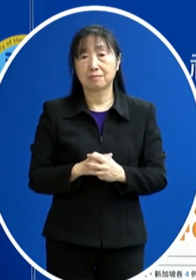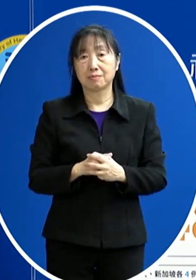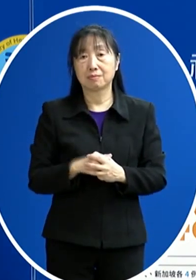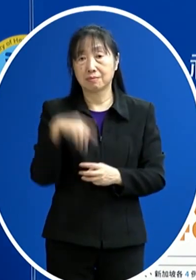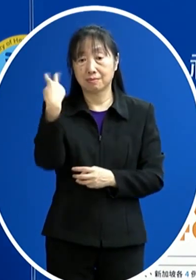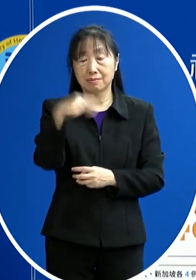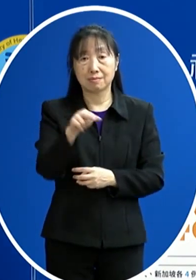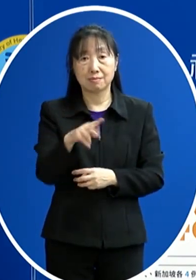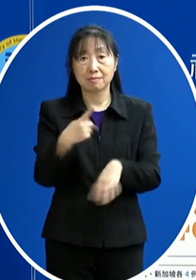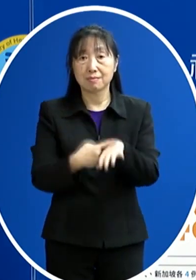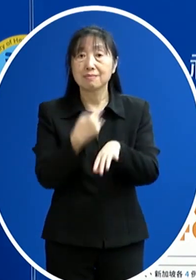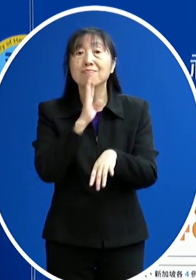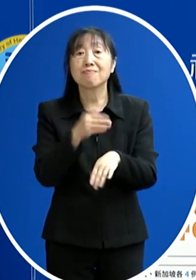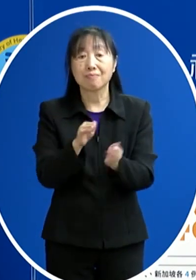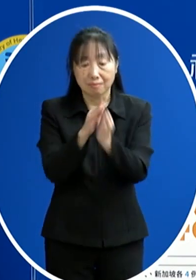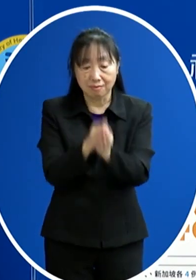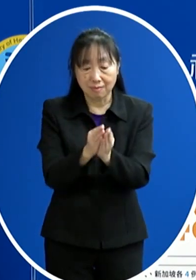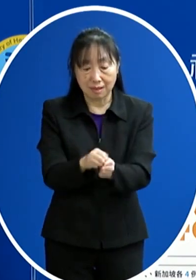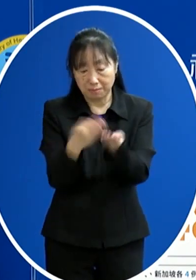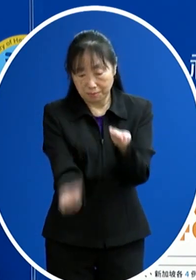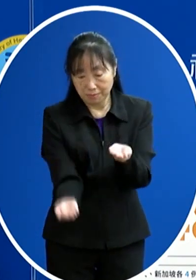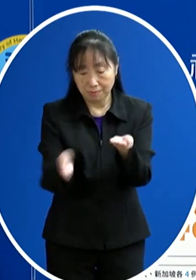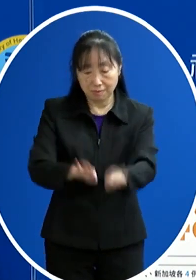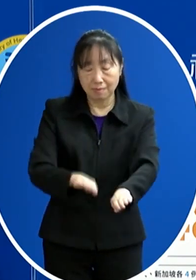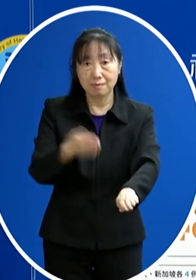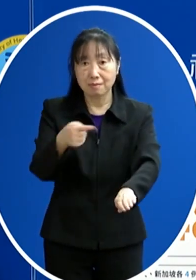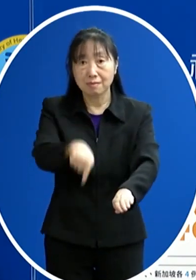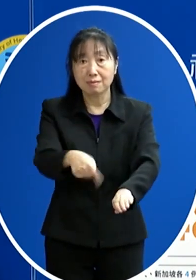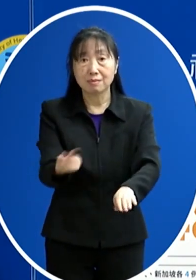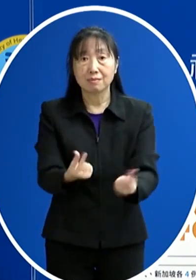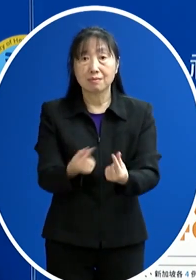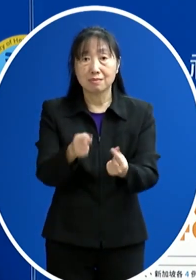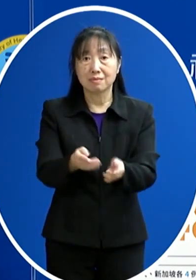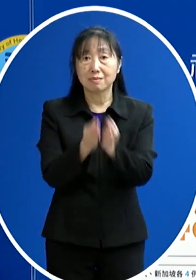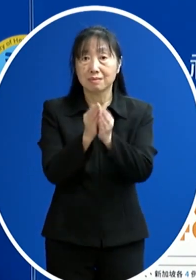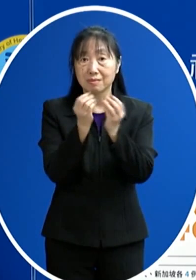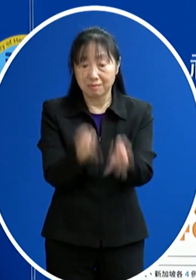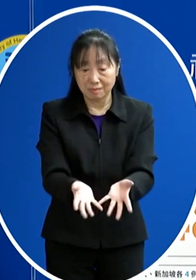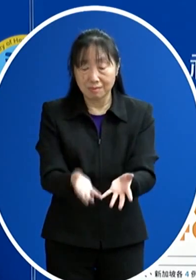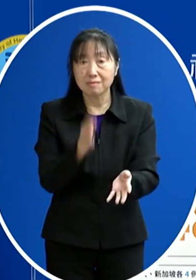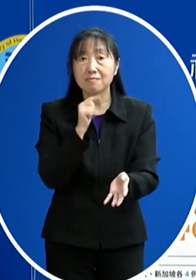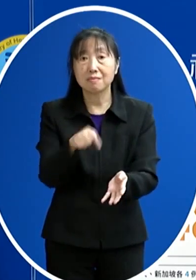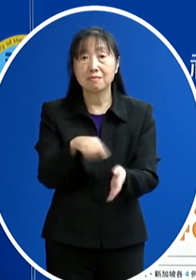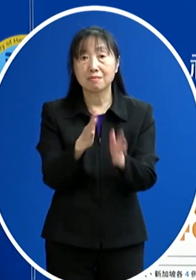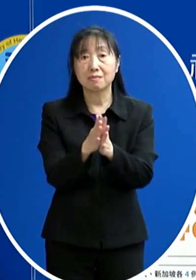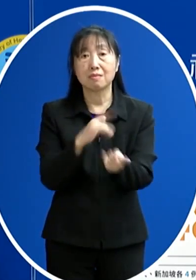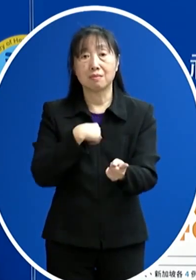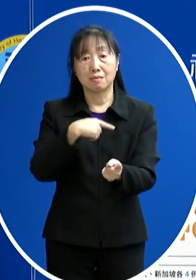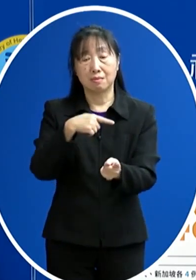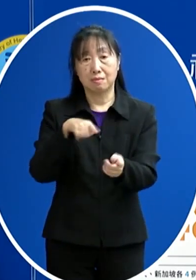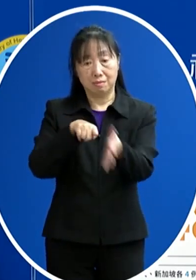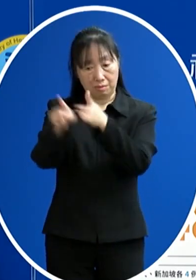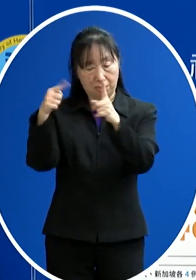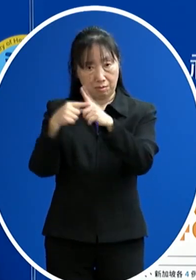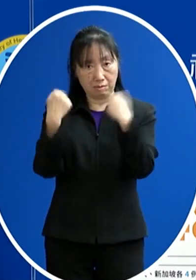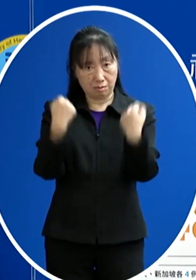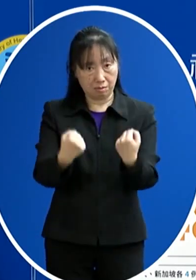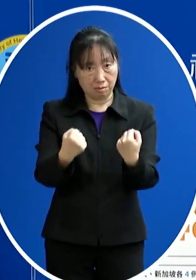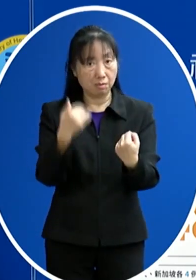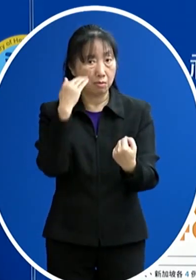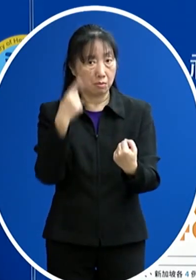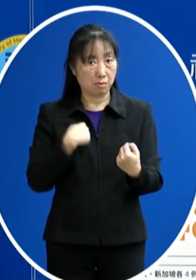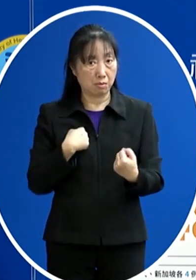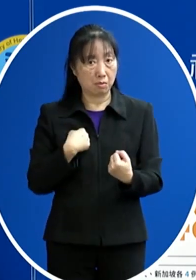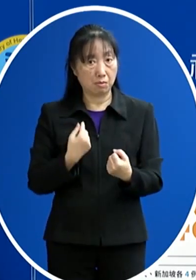我们有习惯要把杯，如果提供把杯的，那就请一定要派专人在民众